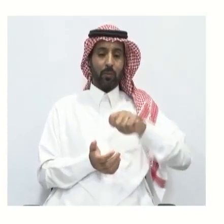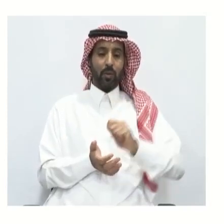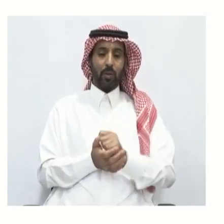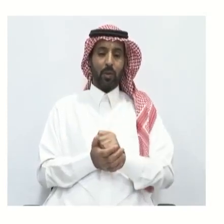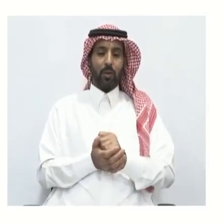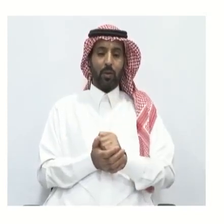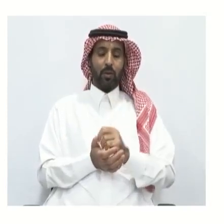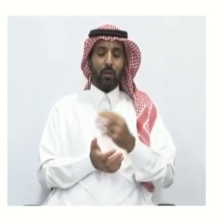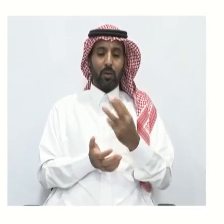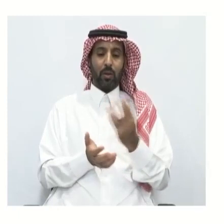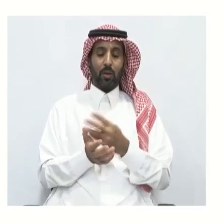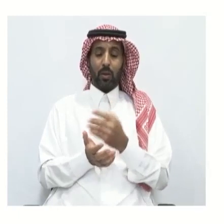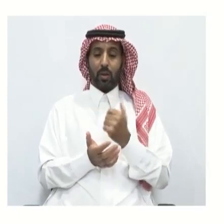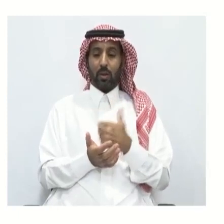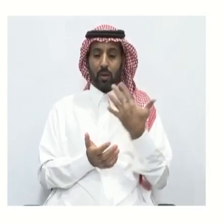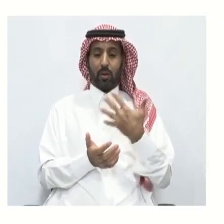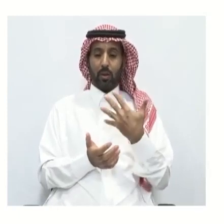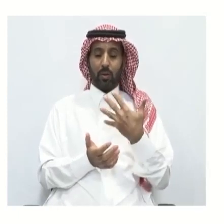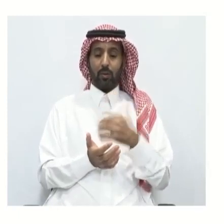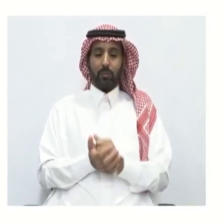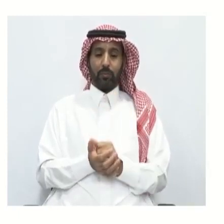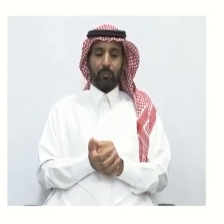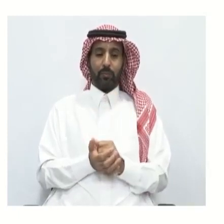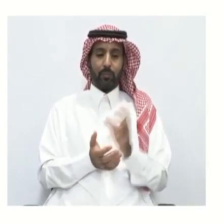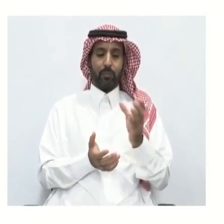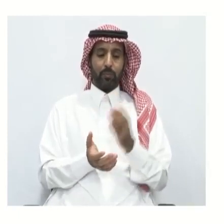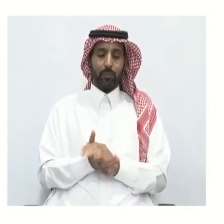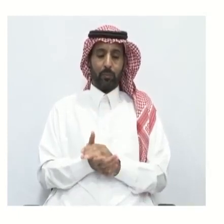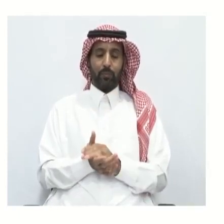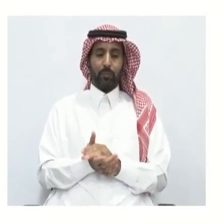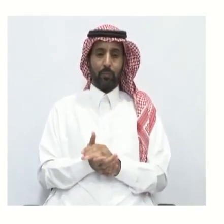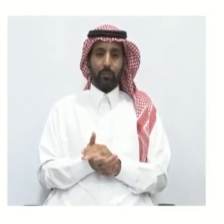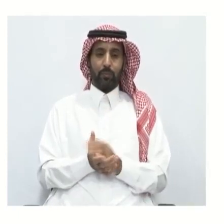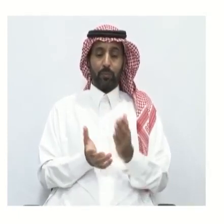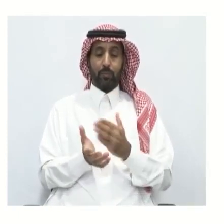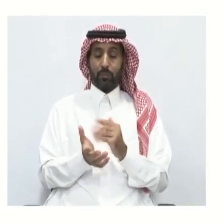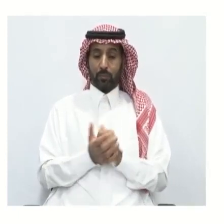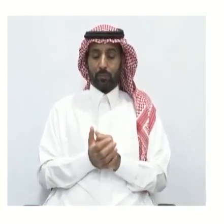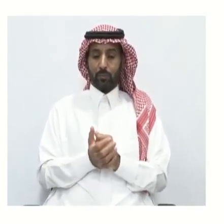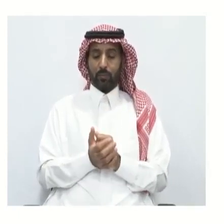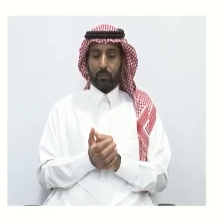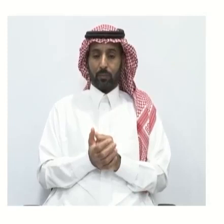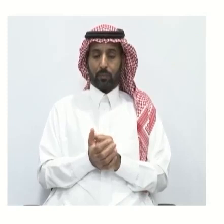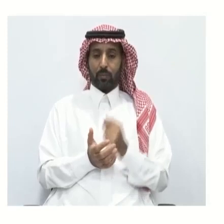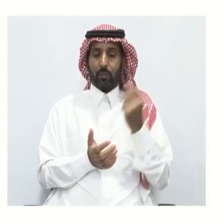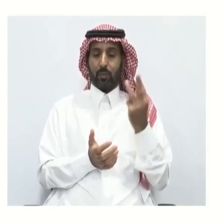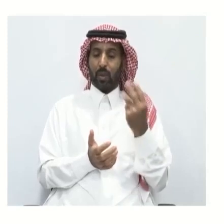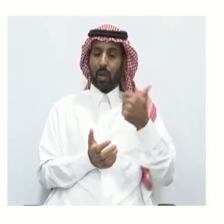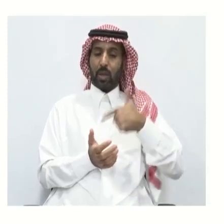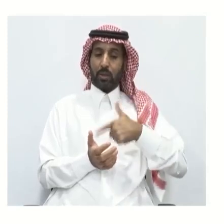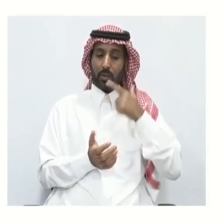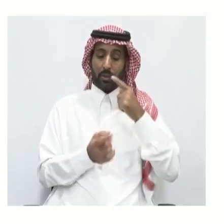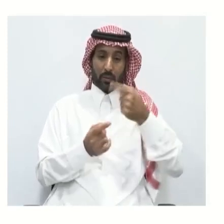الغرامات المعطاه اللي في السؤال ونضربها في مقلوب الكتله الموليه نشطب المتكرر لا اريد اريد تحويل